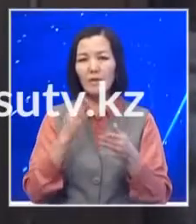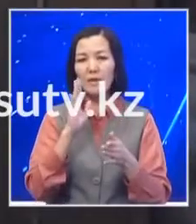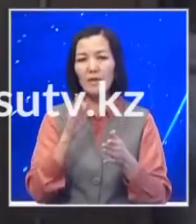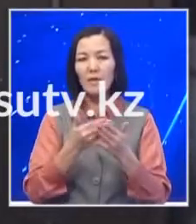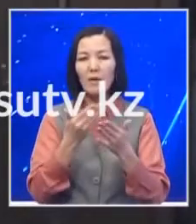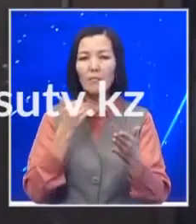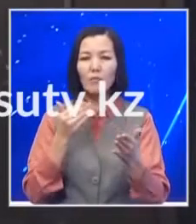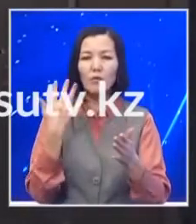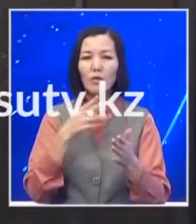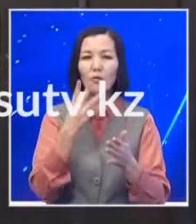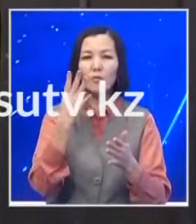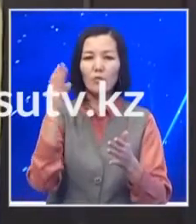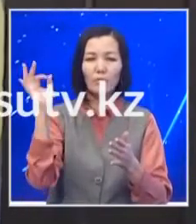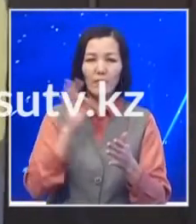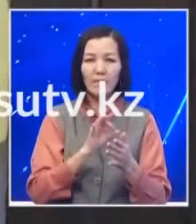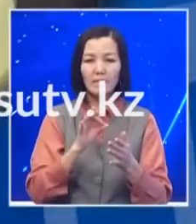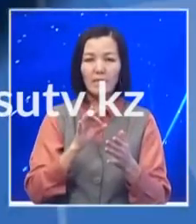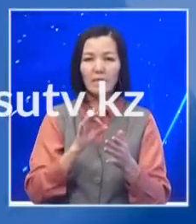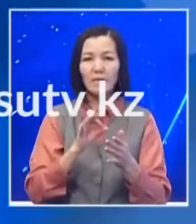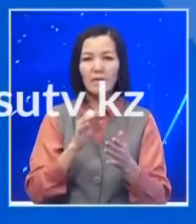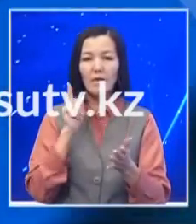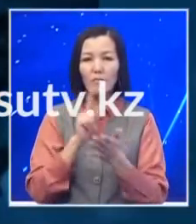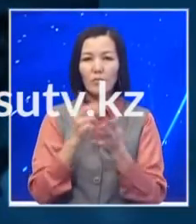Бұрын 54%-дан кем болмауы керек еді.